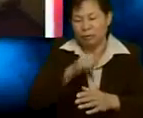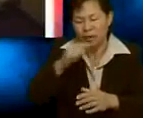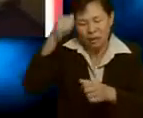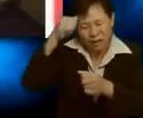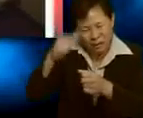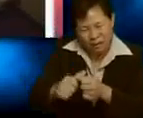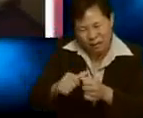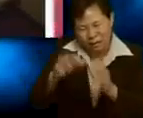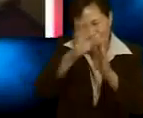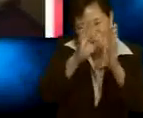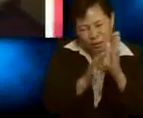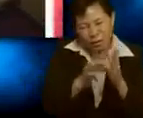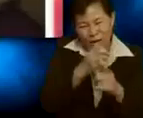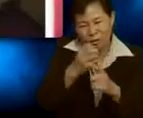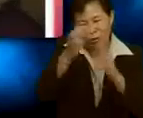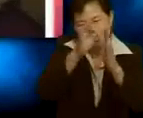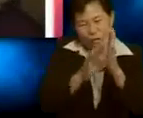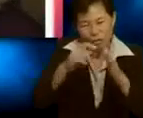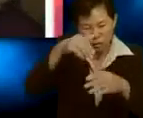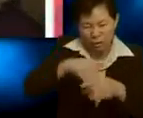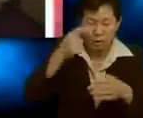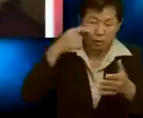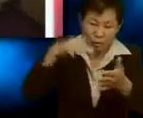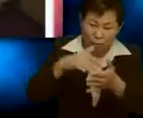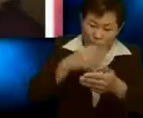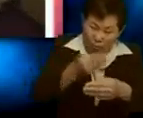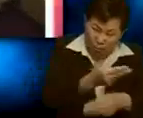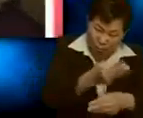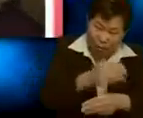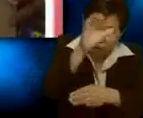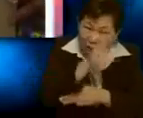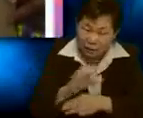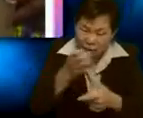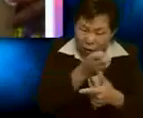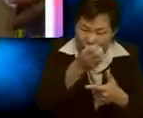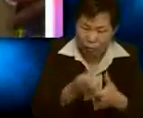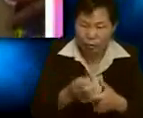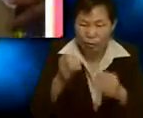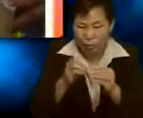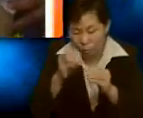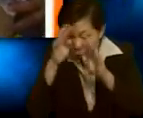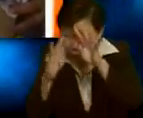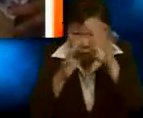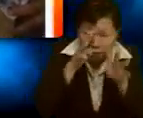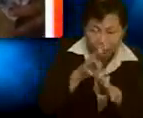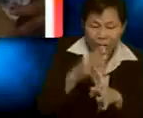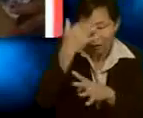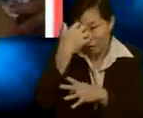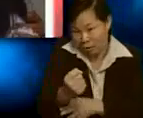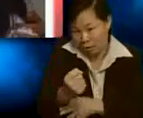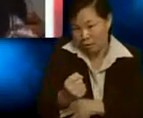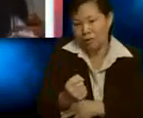mengingat sesuatu fakta atau formula dalam mata pelajaran matematik, carilah alternatif yang lebih kreatif untuk